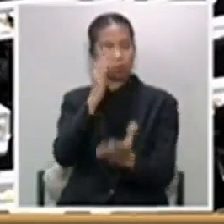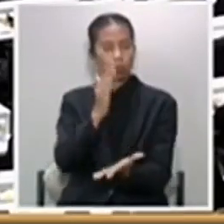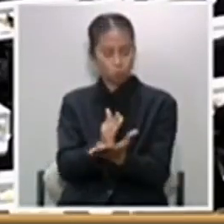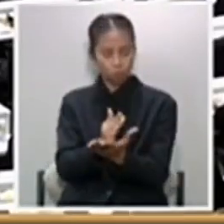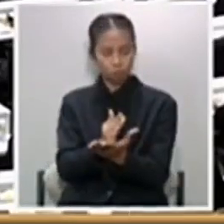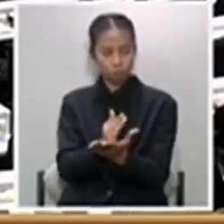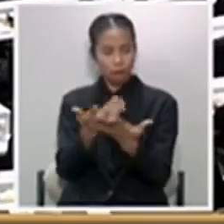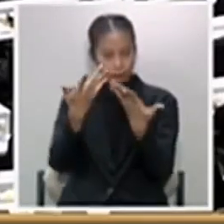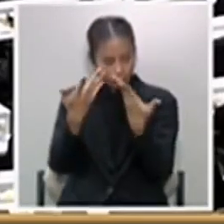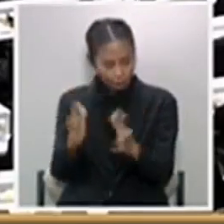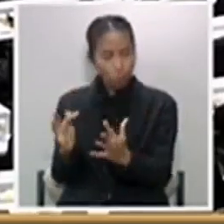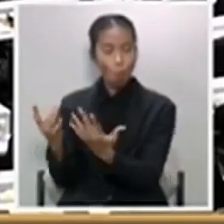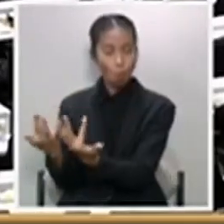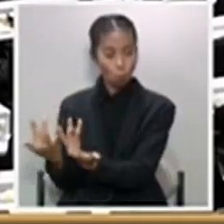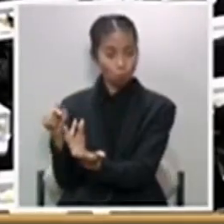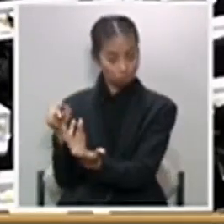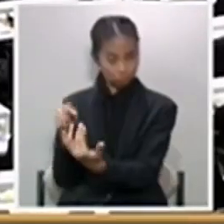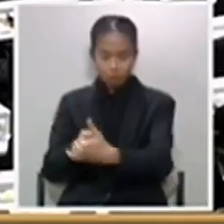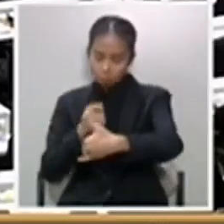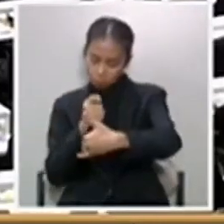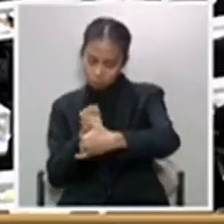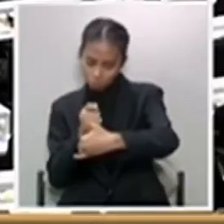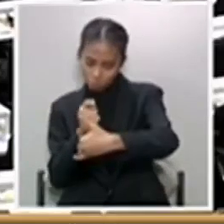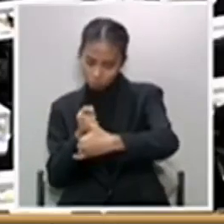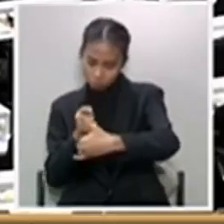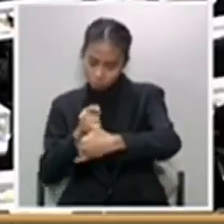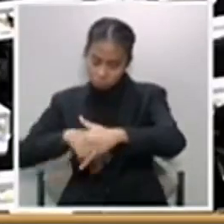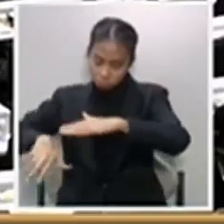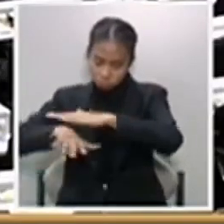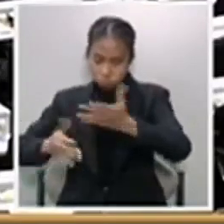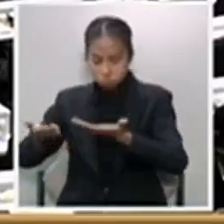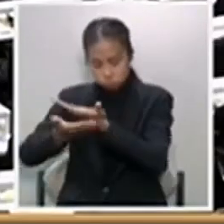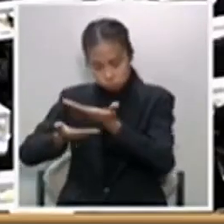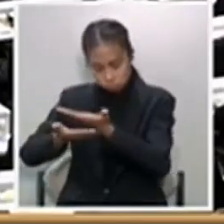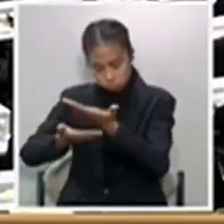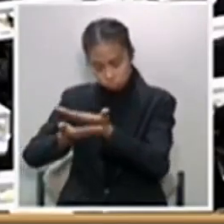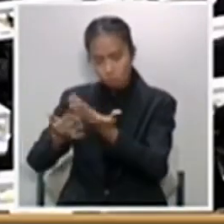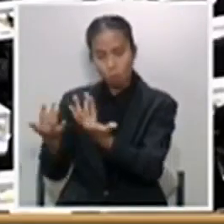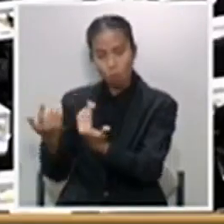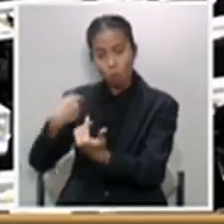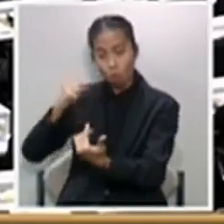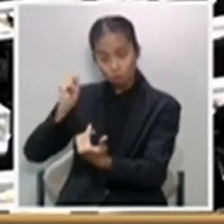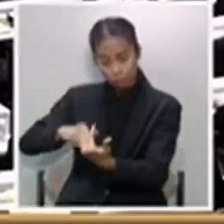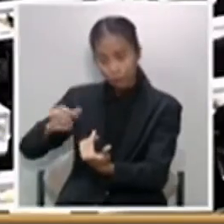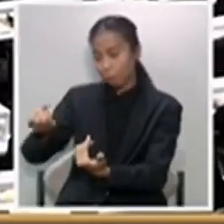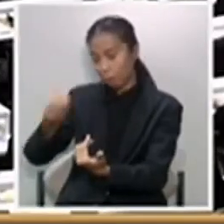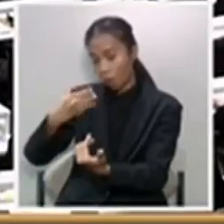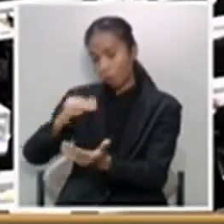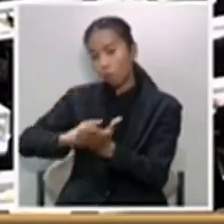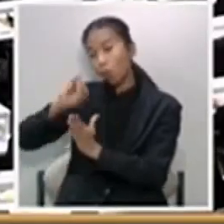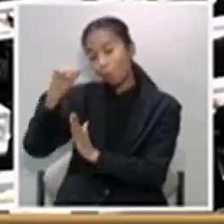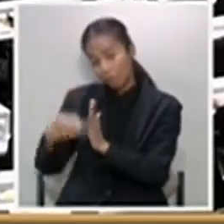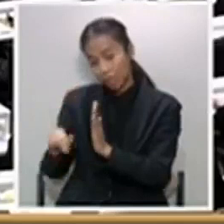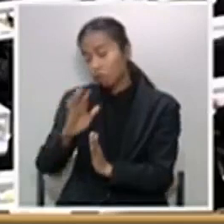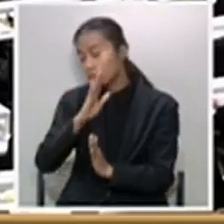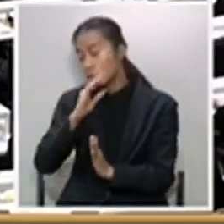จนกว่าการไต่สวนนั้นมีคำวินิจฉัยออกมาแล้วผลเป็นอย่างไรก็ว่าไปถ้าไม่ผิดก็กลับมาปฏิบัติหน้าที่